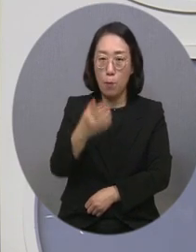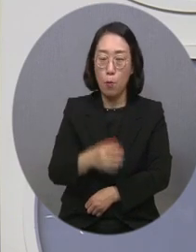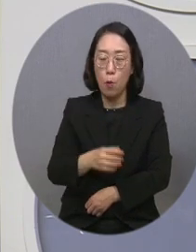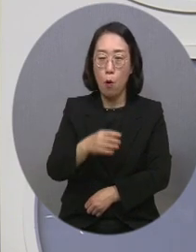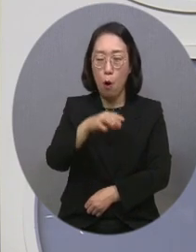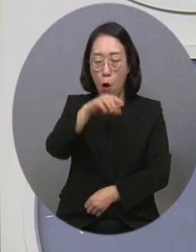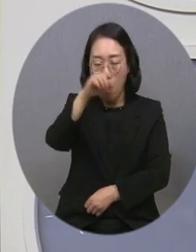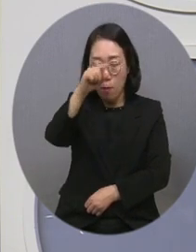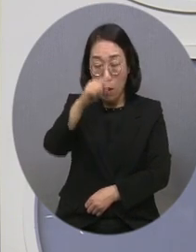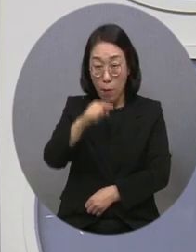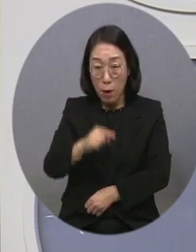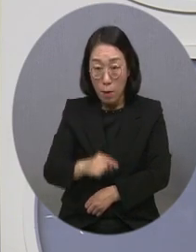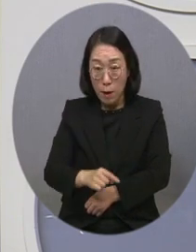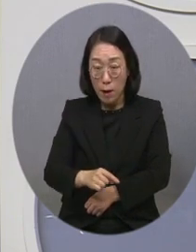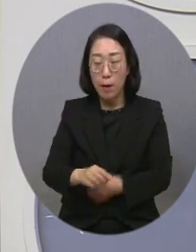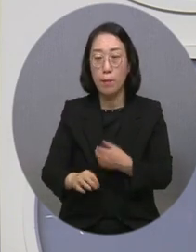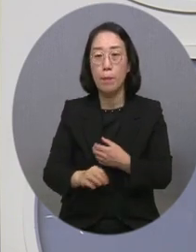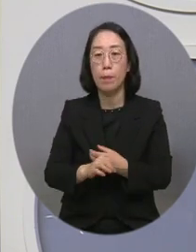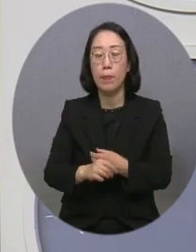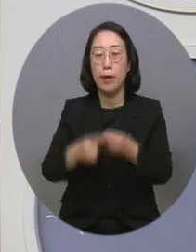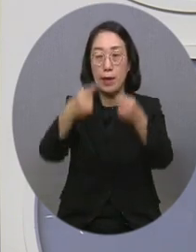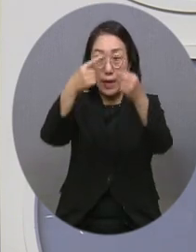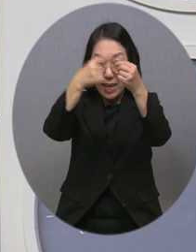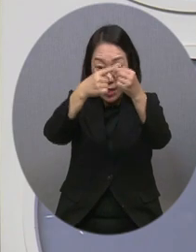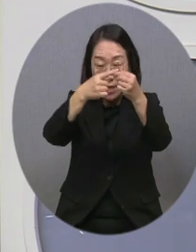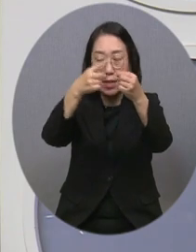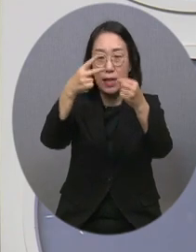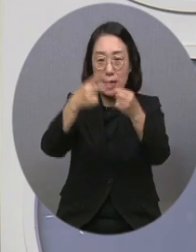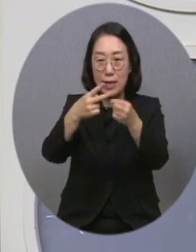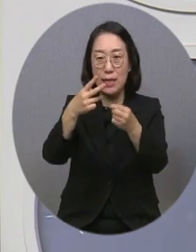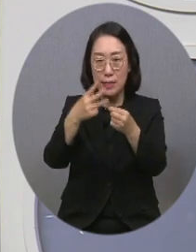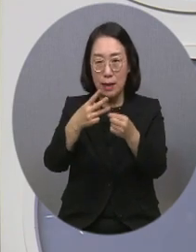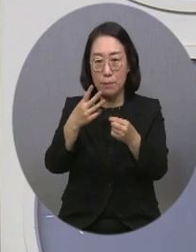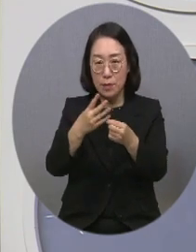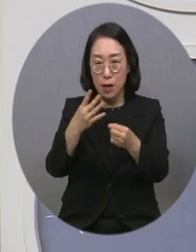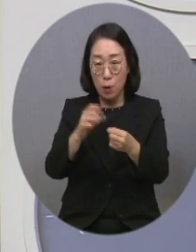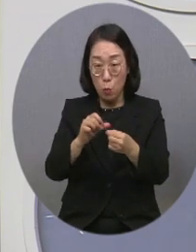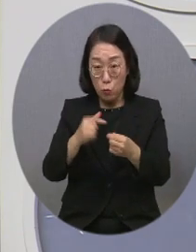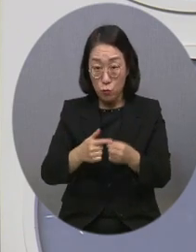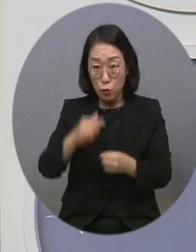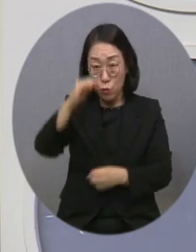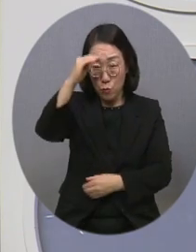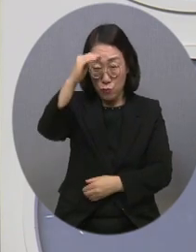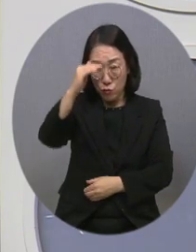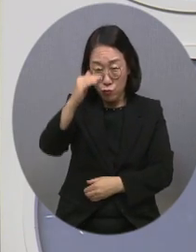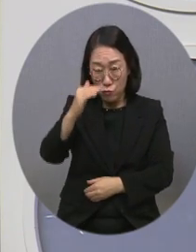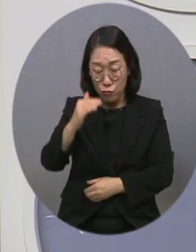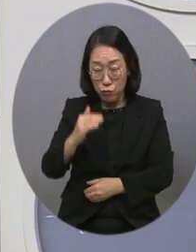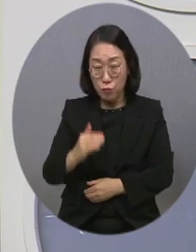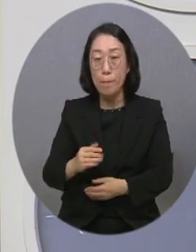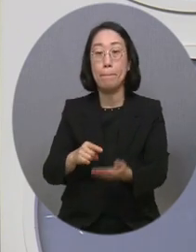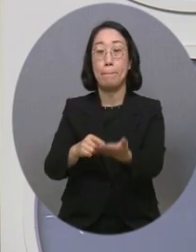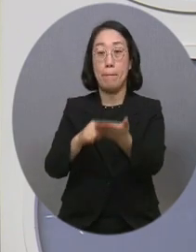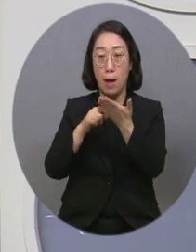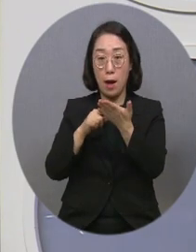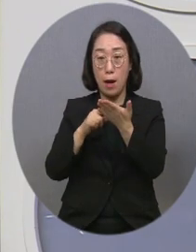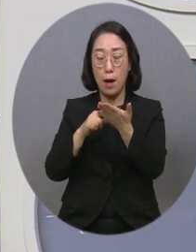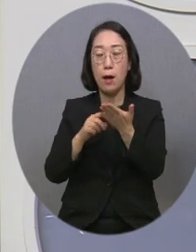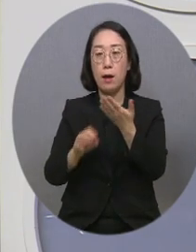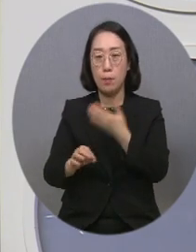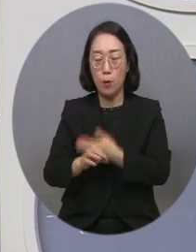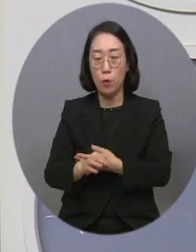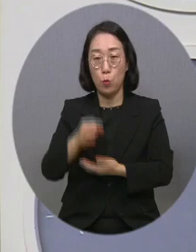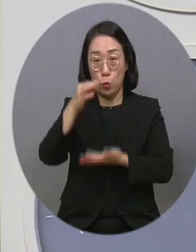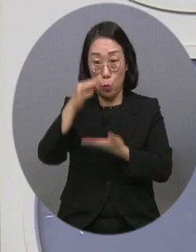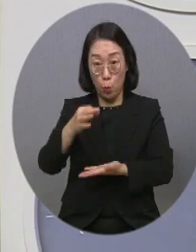100개 기관이 신청했다 그러면 1등부터 100등까지의 점수가 저 나오는 것이죠. 그럼 이제 그 예산에 따라서